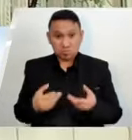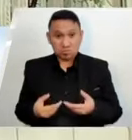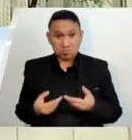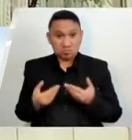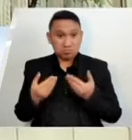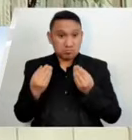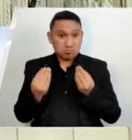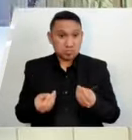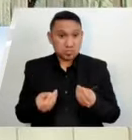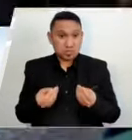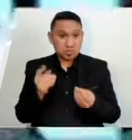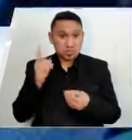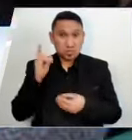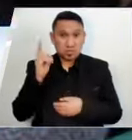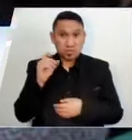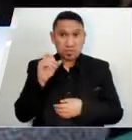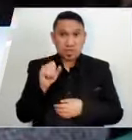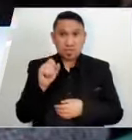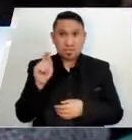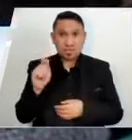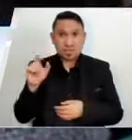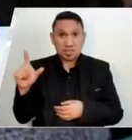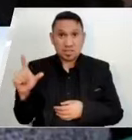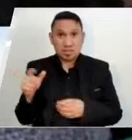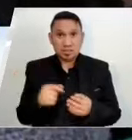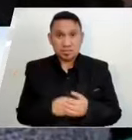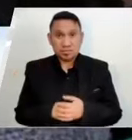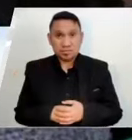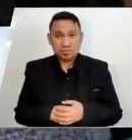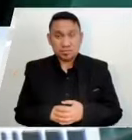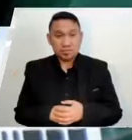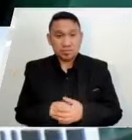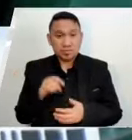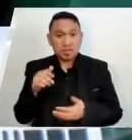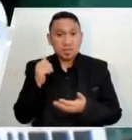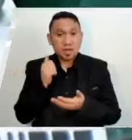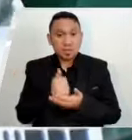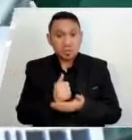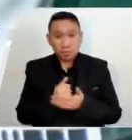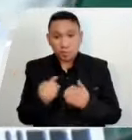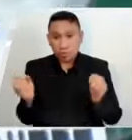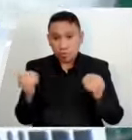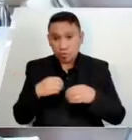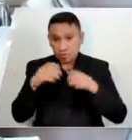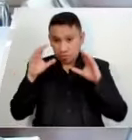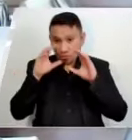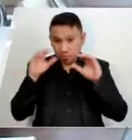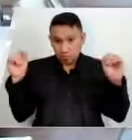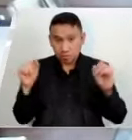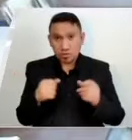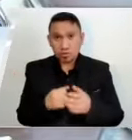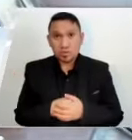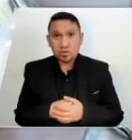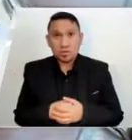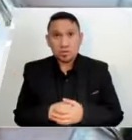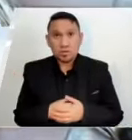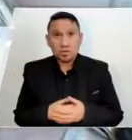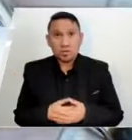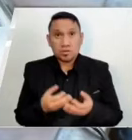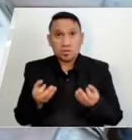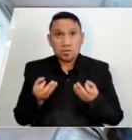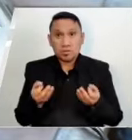town lottery o stl This was approved by the office of the President Syempre Kayo po ang nagpi-piano pakialam ni presidente